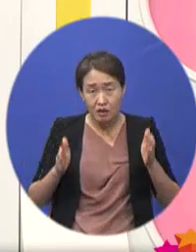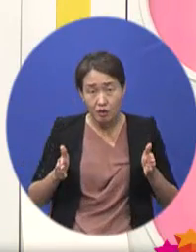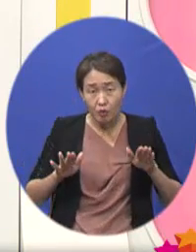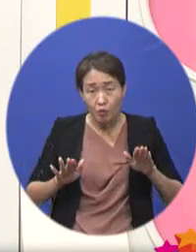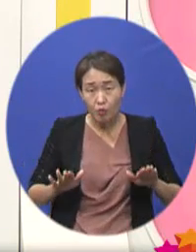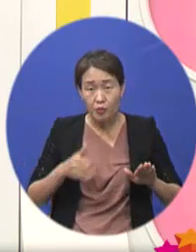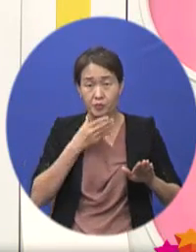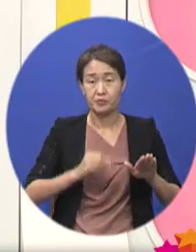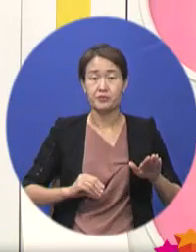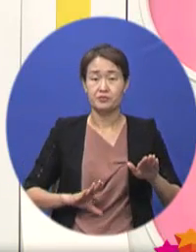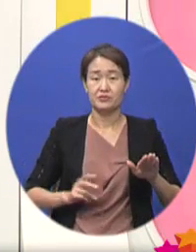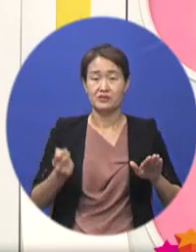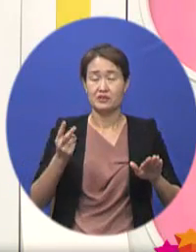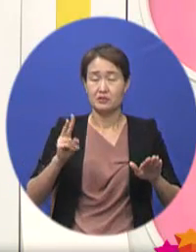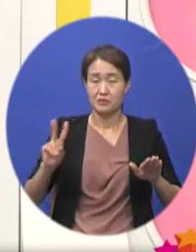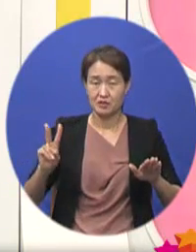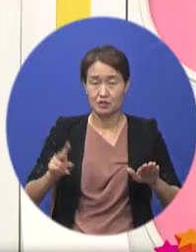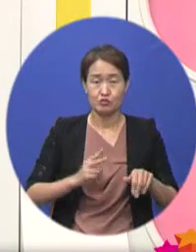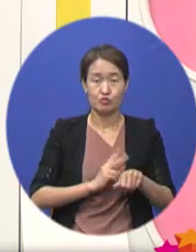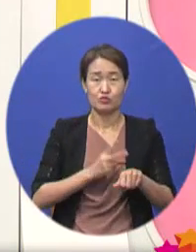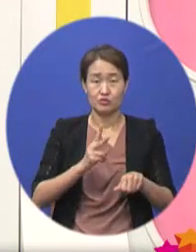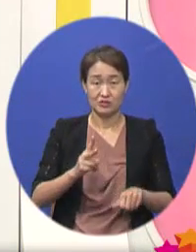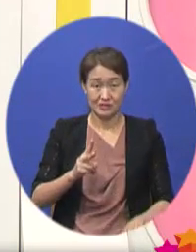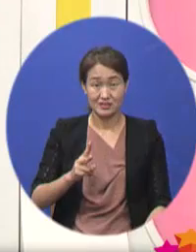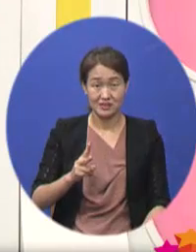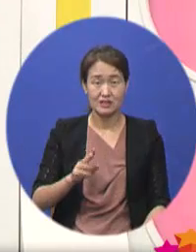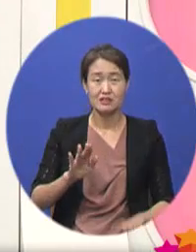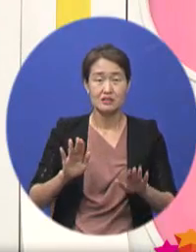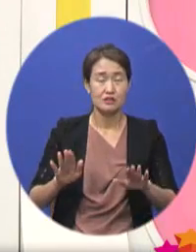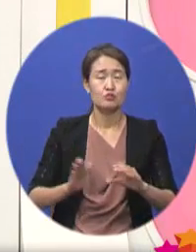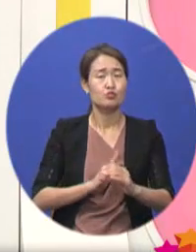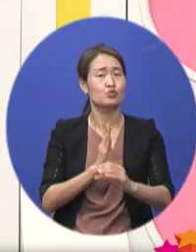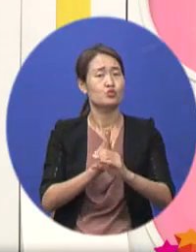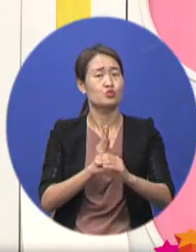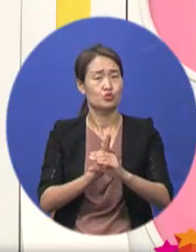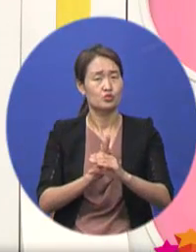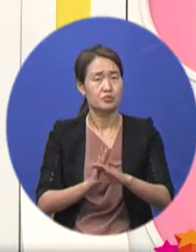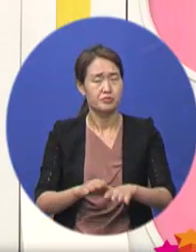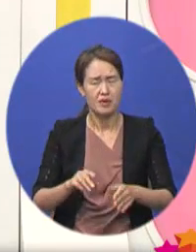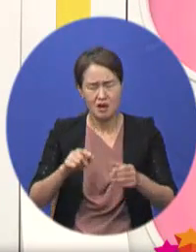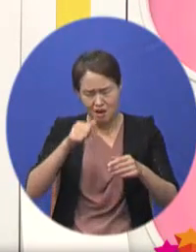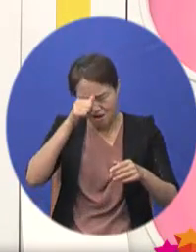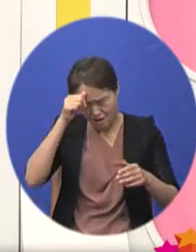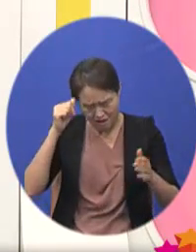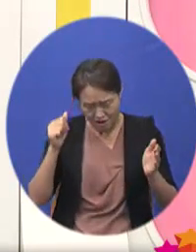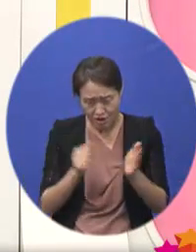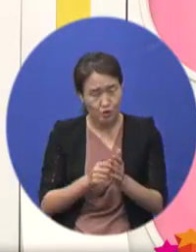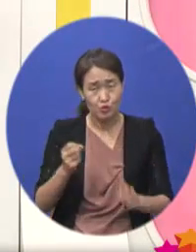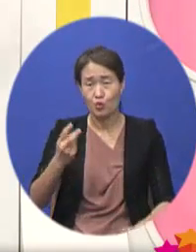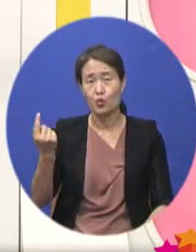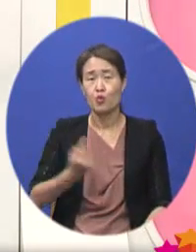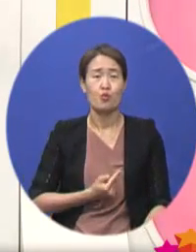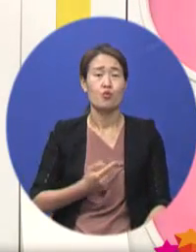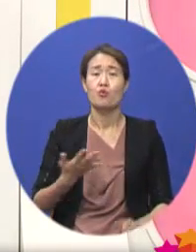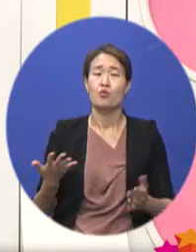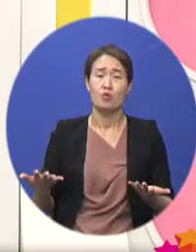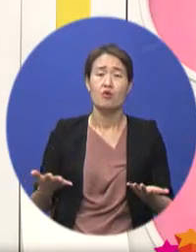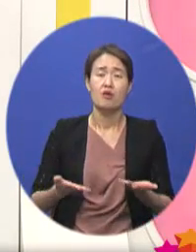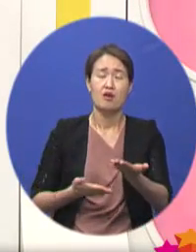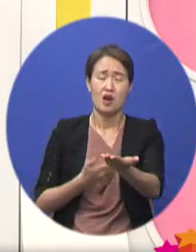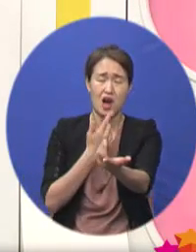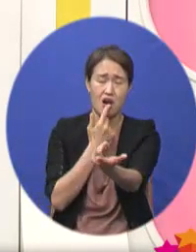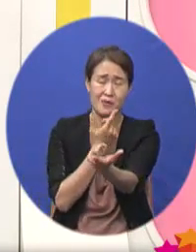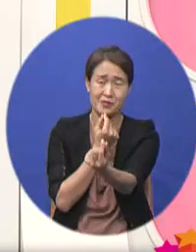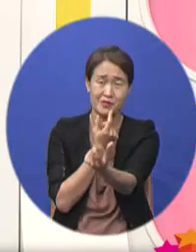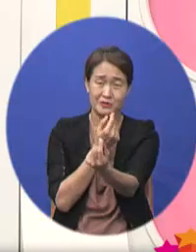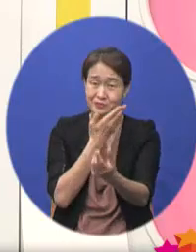오늘 복지TV에서 지금 2시 48분에 이렇게 방송하고 있죠? 네. 평생 이 시간 저희한테도 안 오고, 우리 시청자 여러분들한테도 평생 안